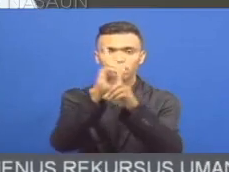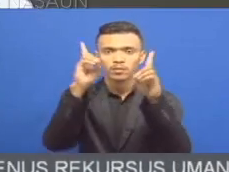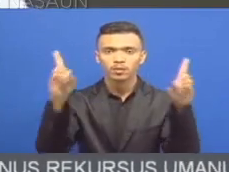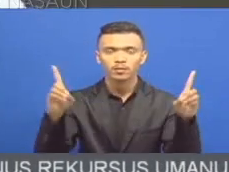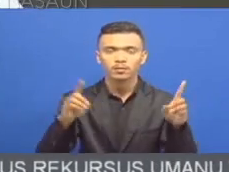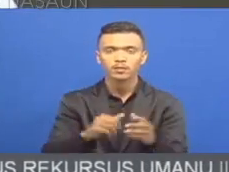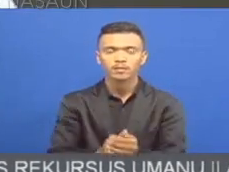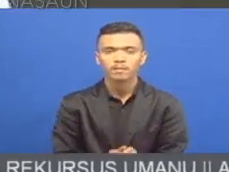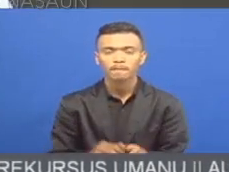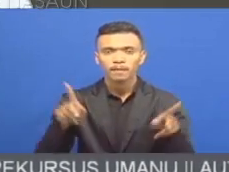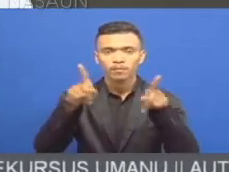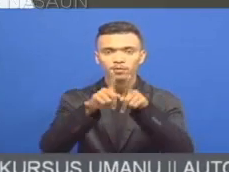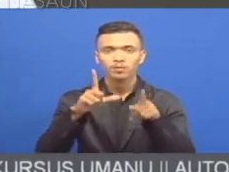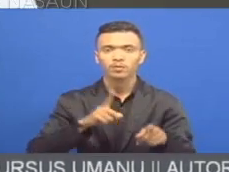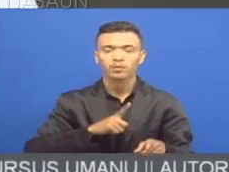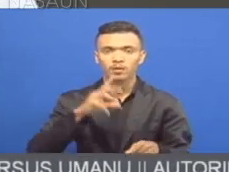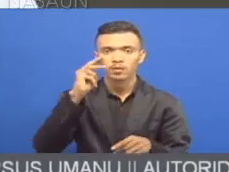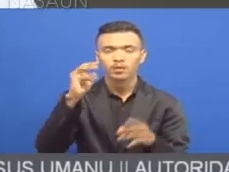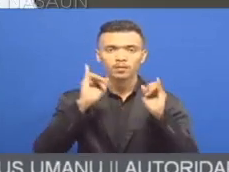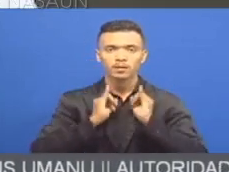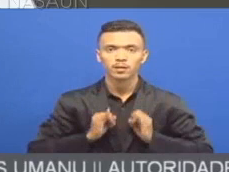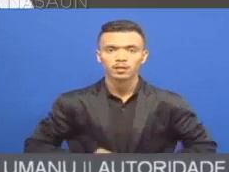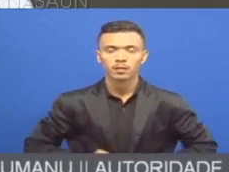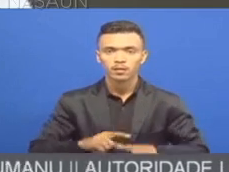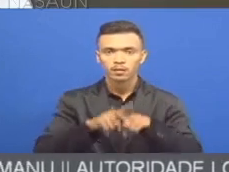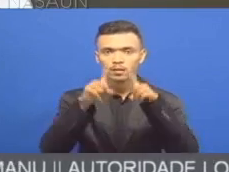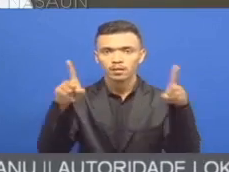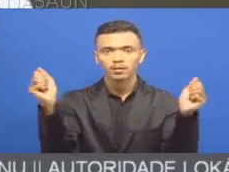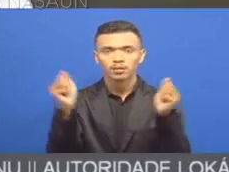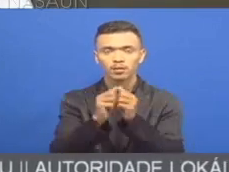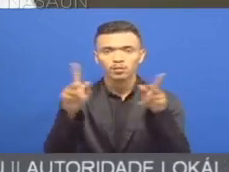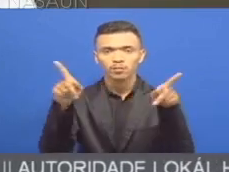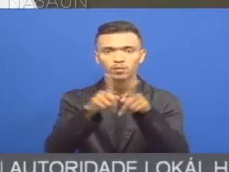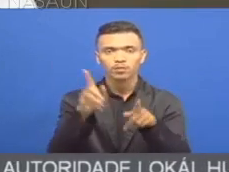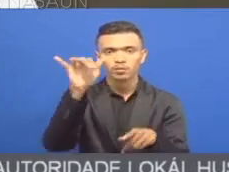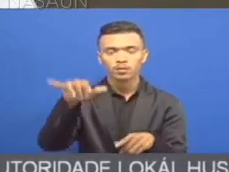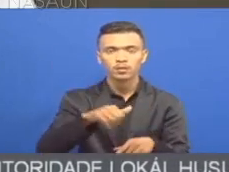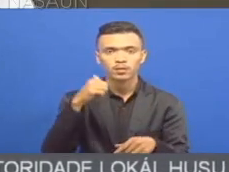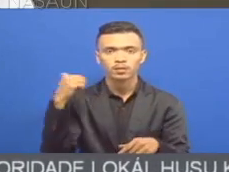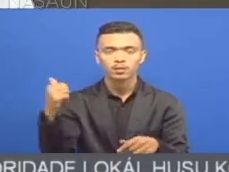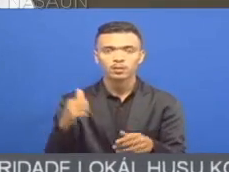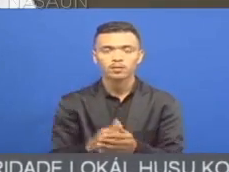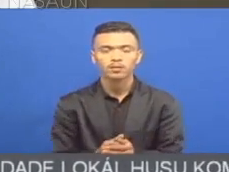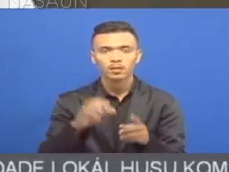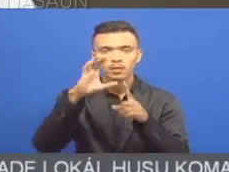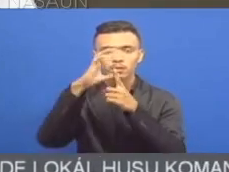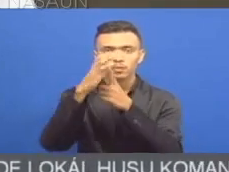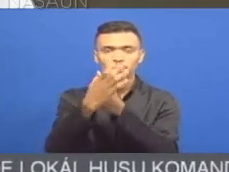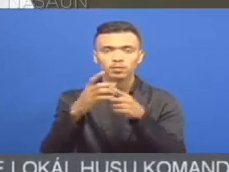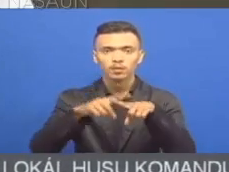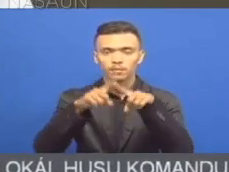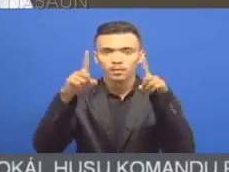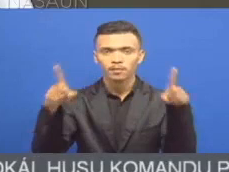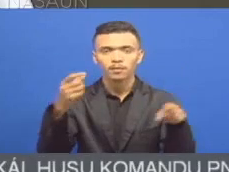otra parte, postul administrativul la UTEN, nini identitate, diferente de pe so, postul administrativ selu. Atravesu indetenda de cultural, mai